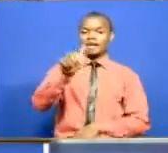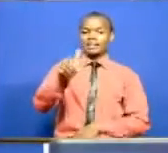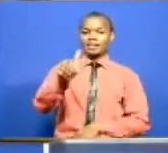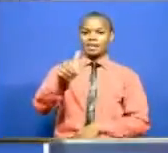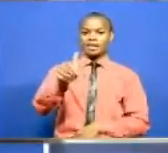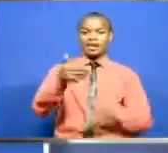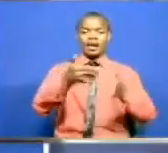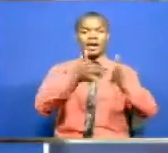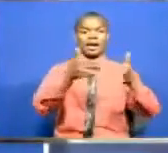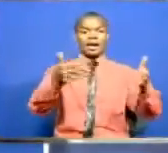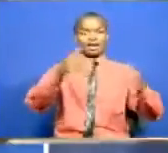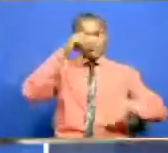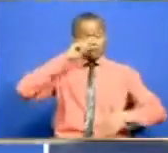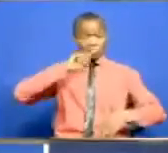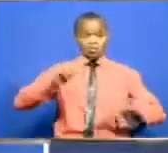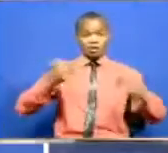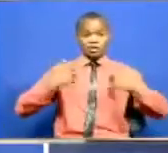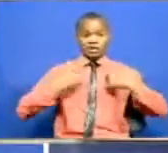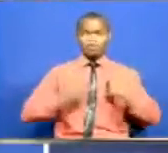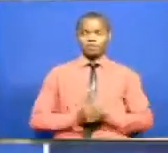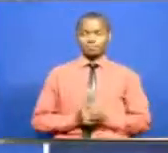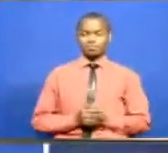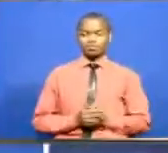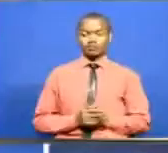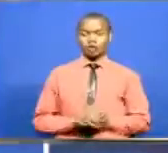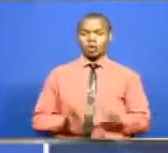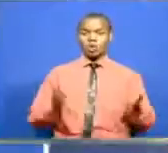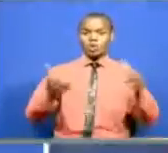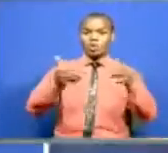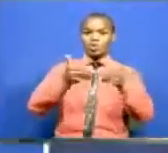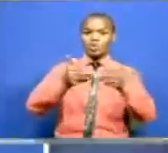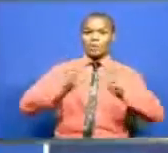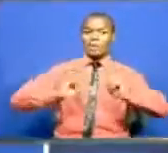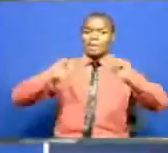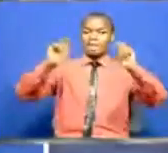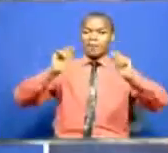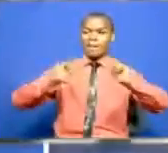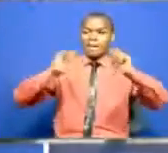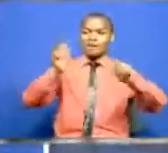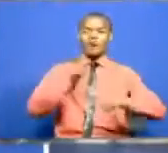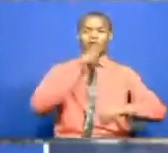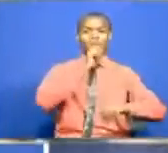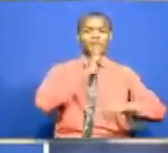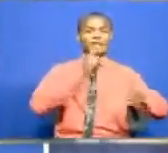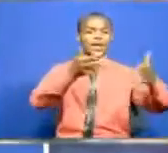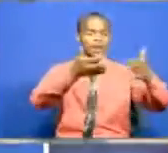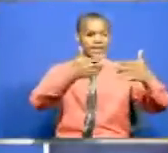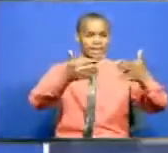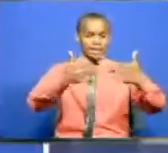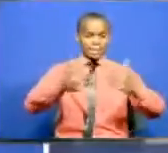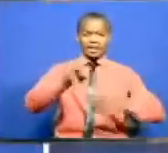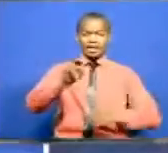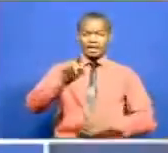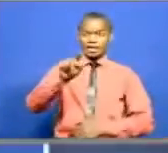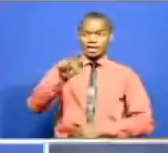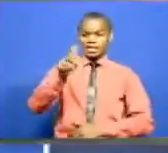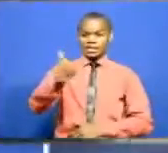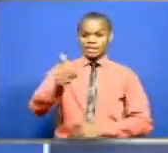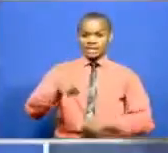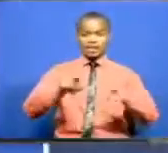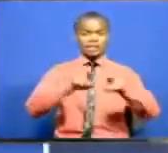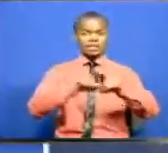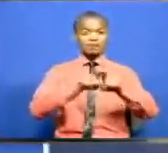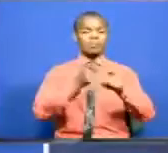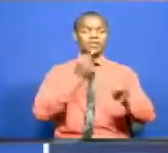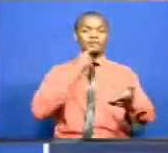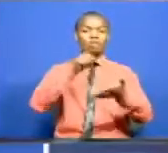policy they come up with. Wanachama wa chama hicho ambao waliandamana nje ya ofisi za NTSA jijini Nairobi pia walitoa wito wa